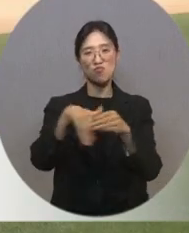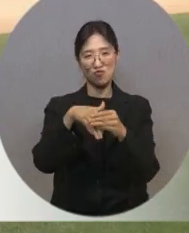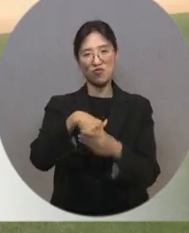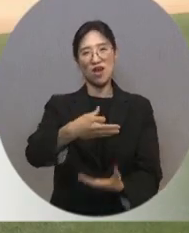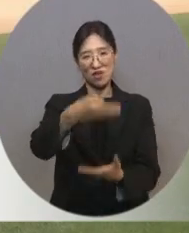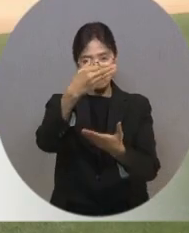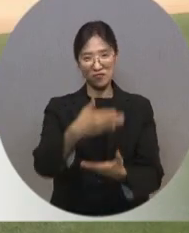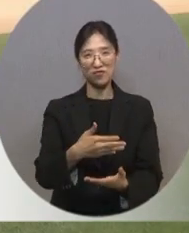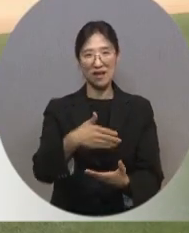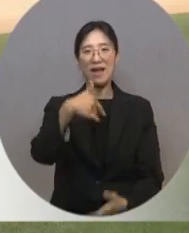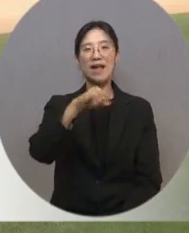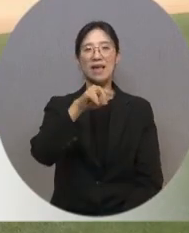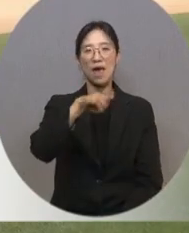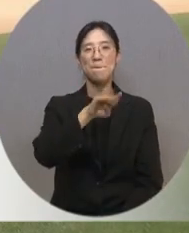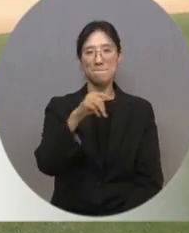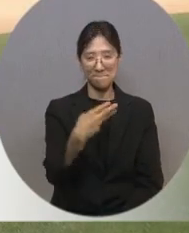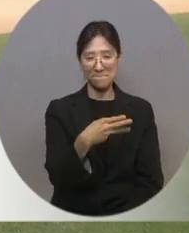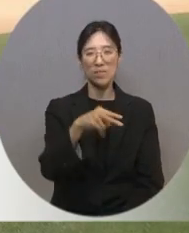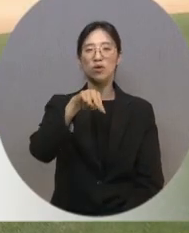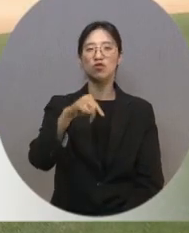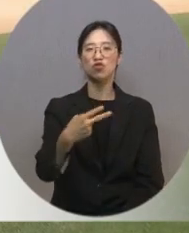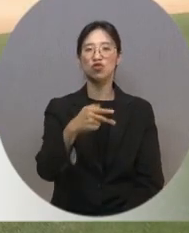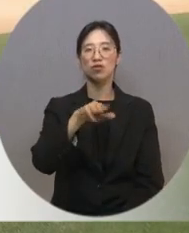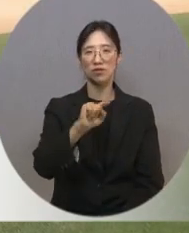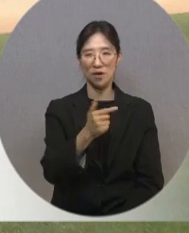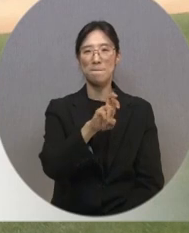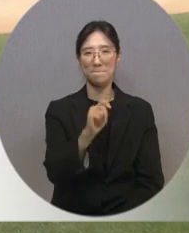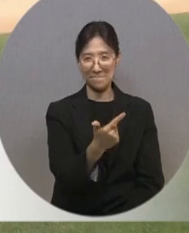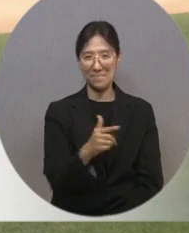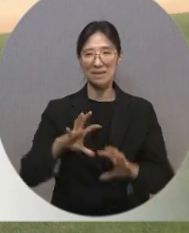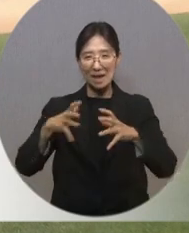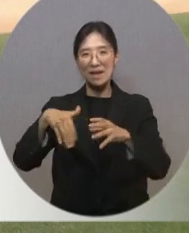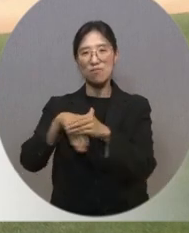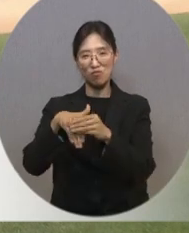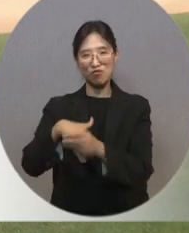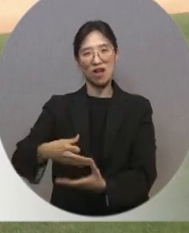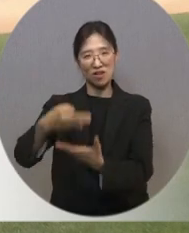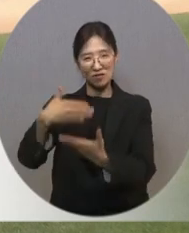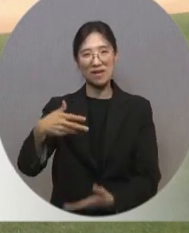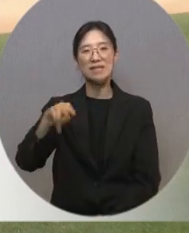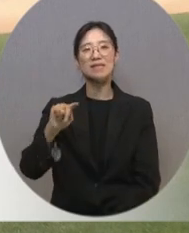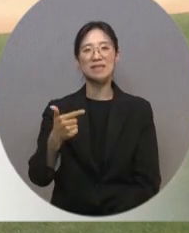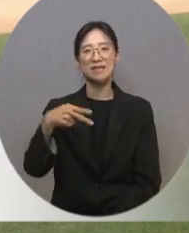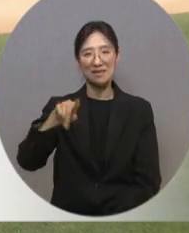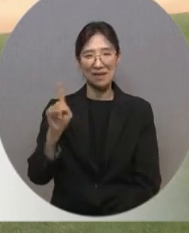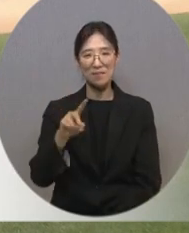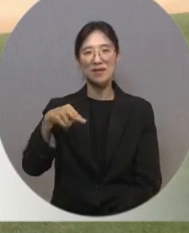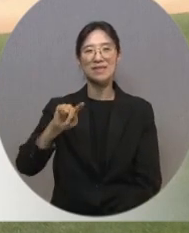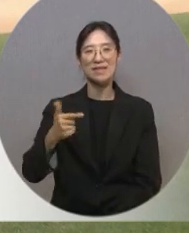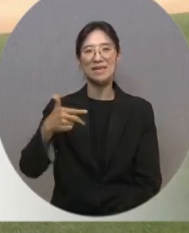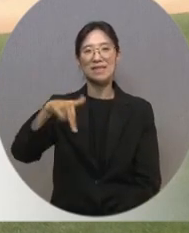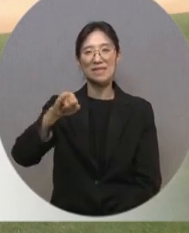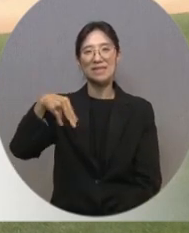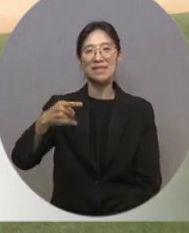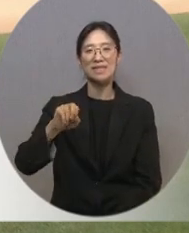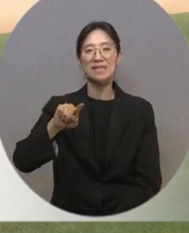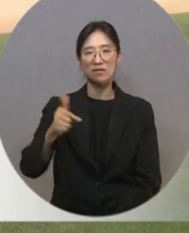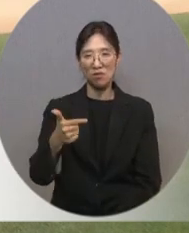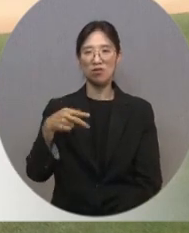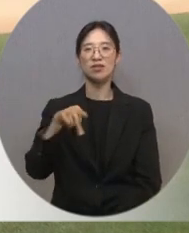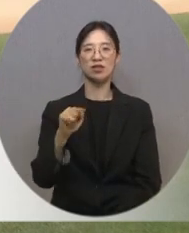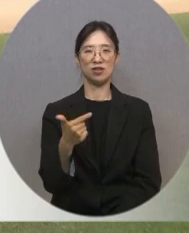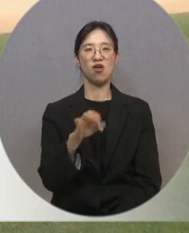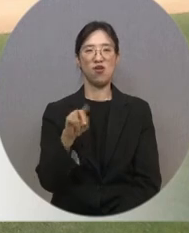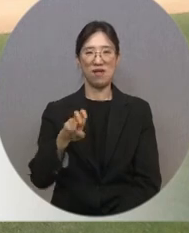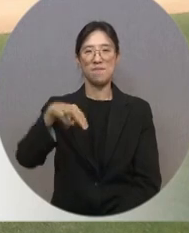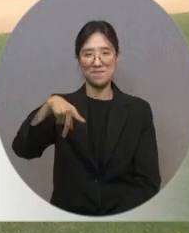세계자연문화유산인 갯벌 순천만과 세계문화유산인 산사, 산지승원인 서남사를 동시에